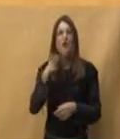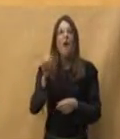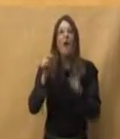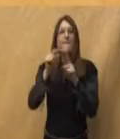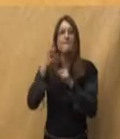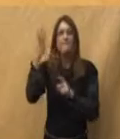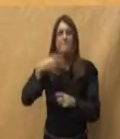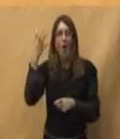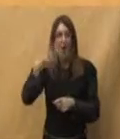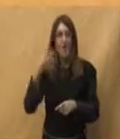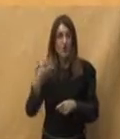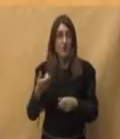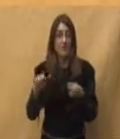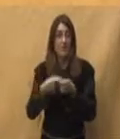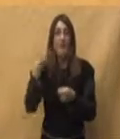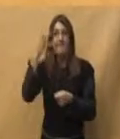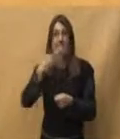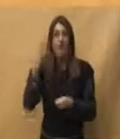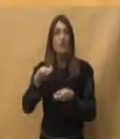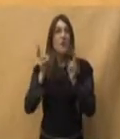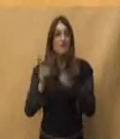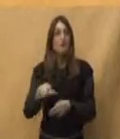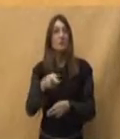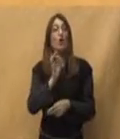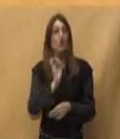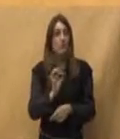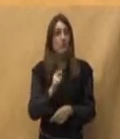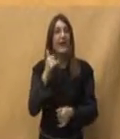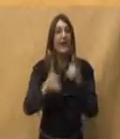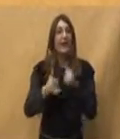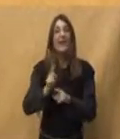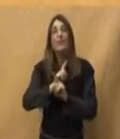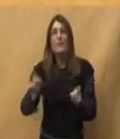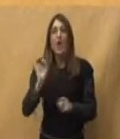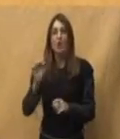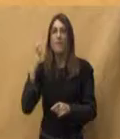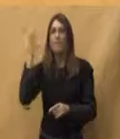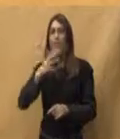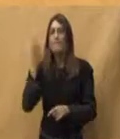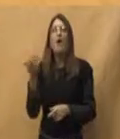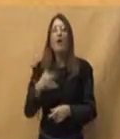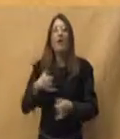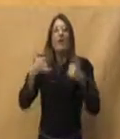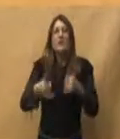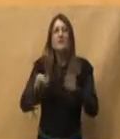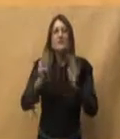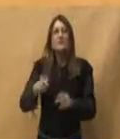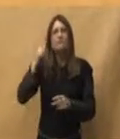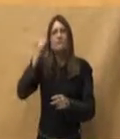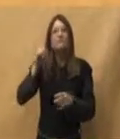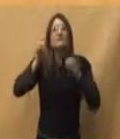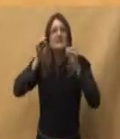povrću. Povrće zapravo može biti dobro i nedobro povrće, jel da? Kako mi danas možemo sigurni biti da nam je